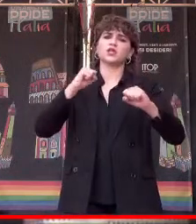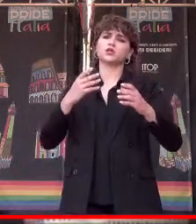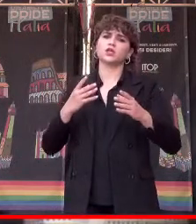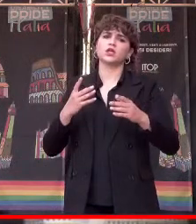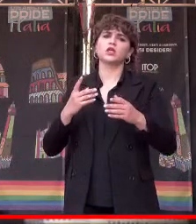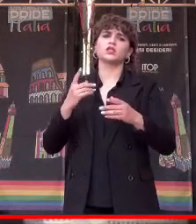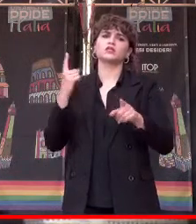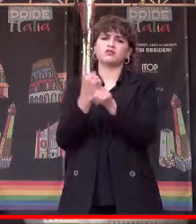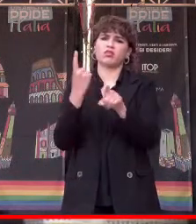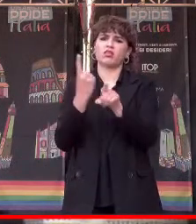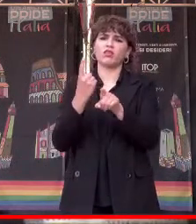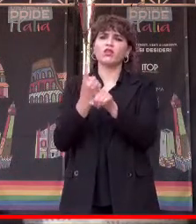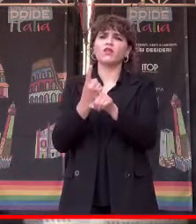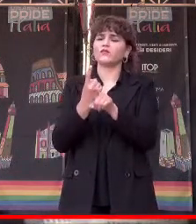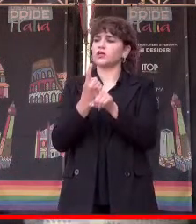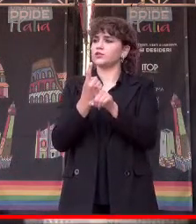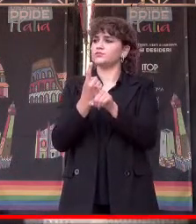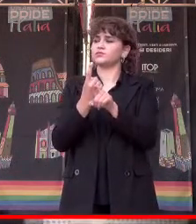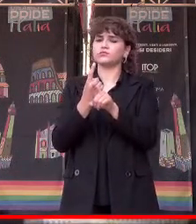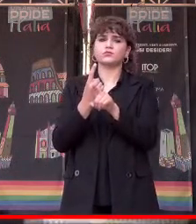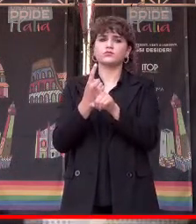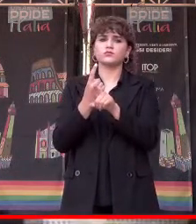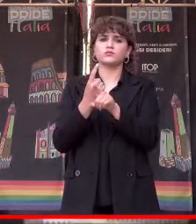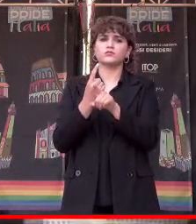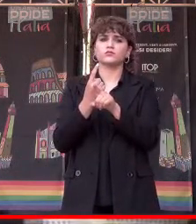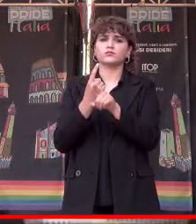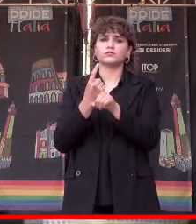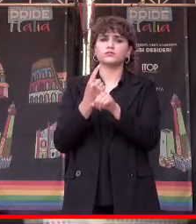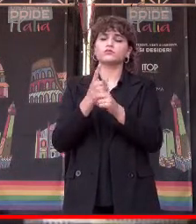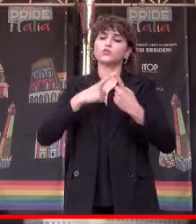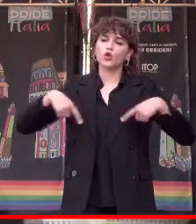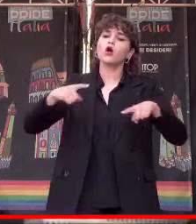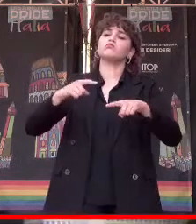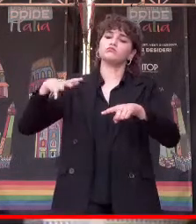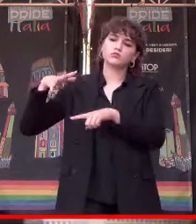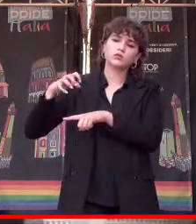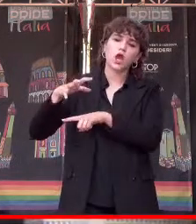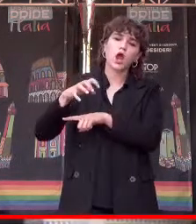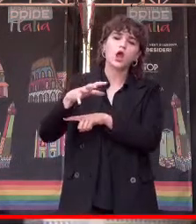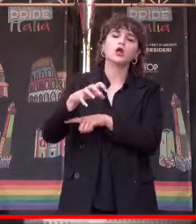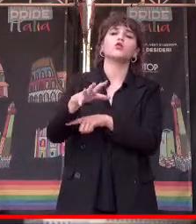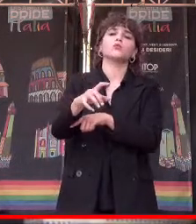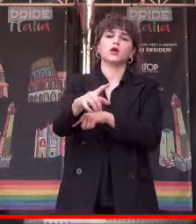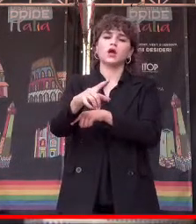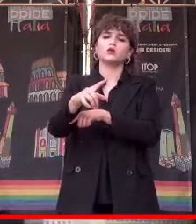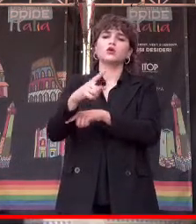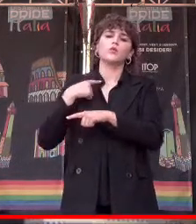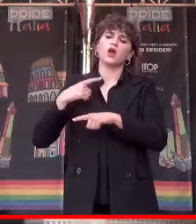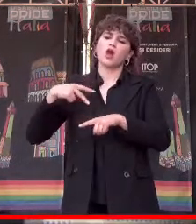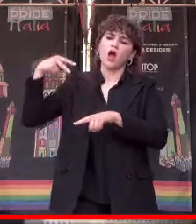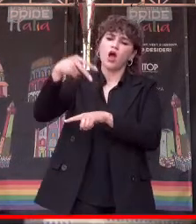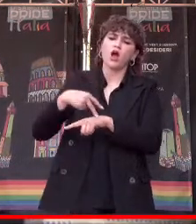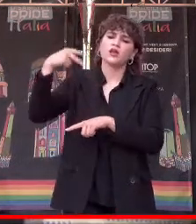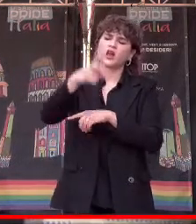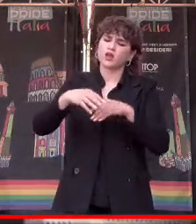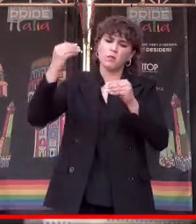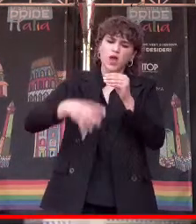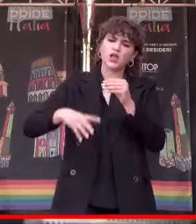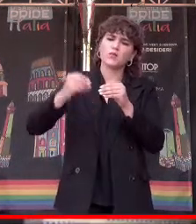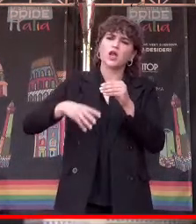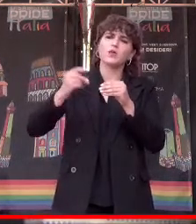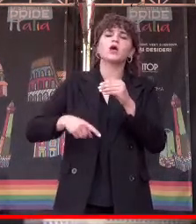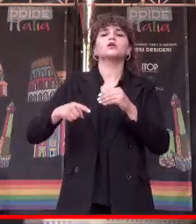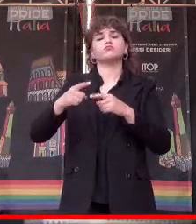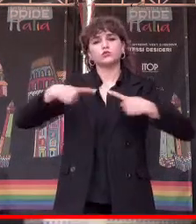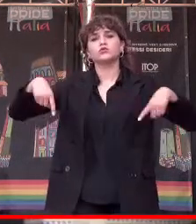si ricordava, abbiamo in questo momento possiamo recuperare direi questi anni che abbiamo perso, perché le quattro sigle che